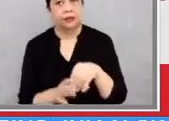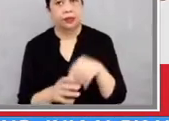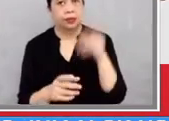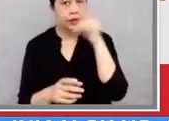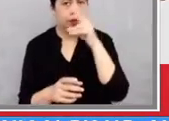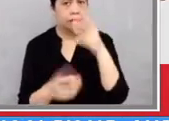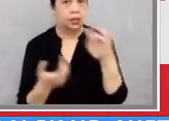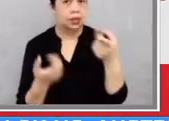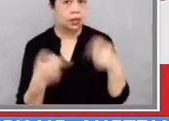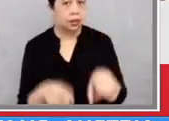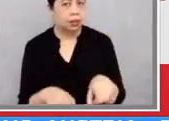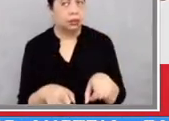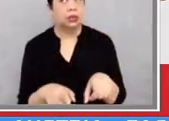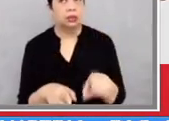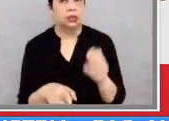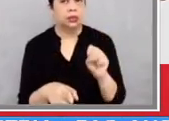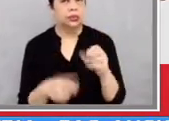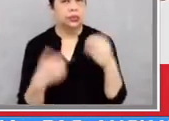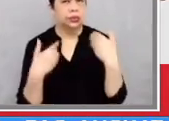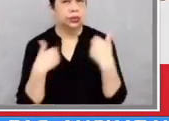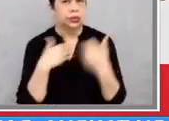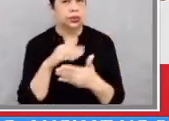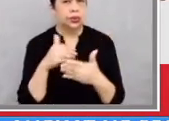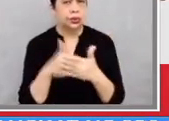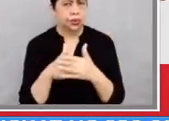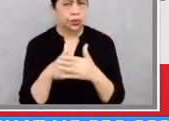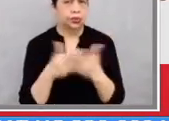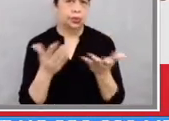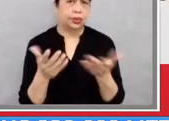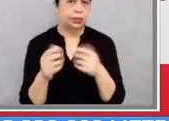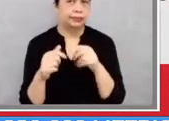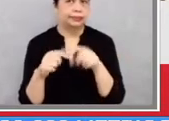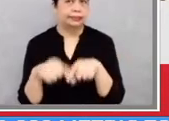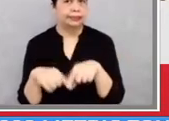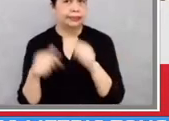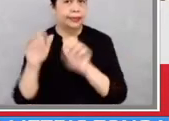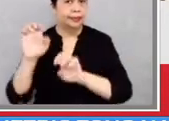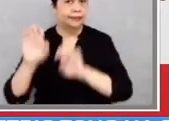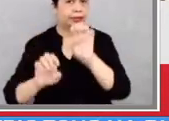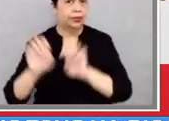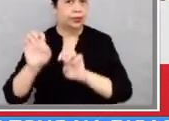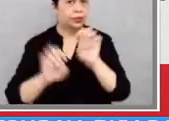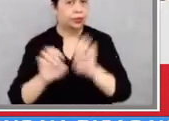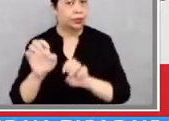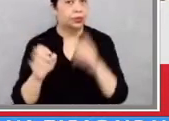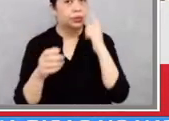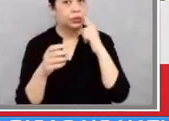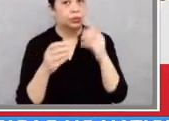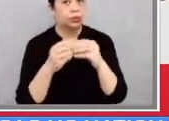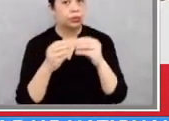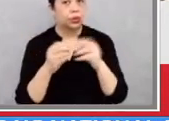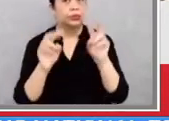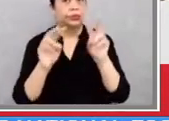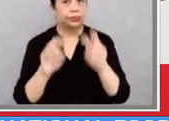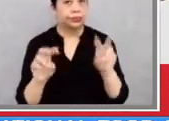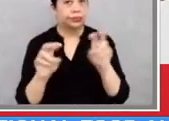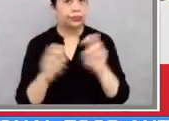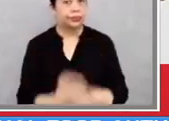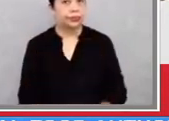incidences. So, lahat naman yan ay masasubject sa evaluation and further investigation.